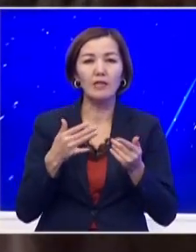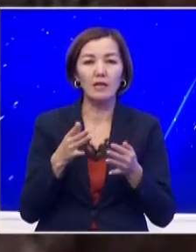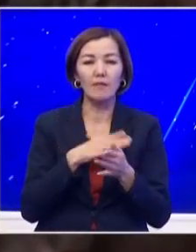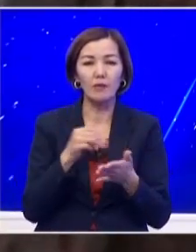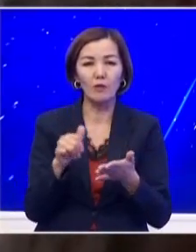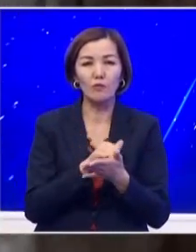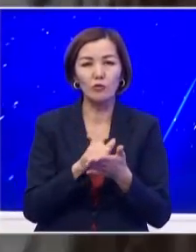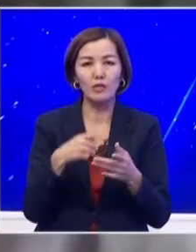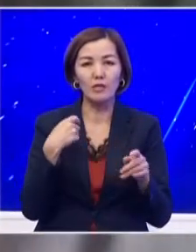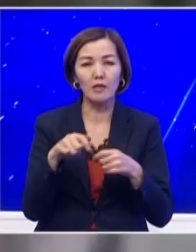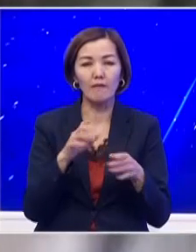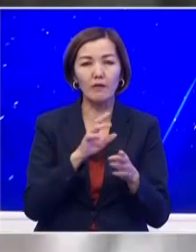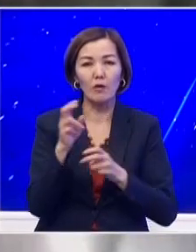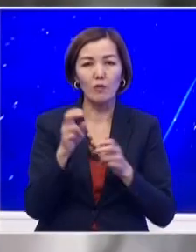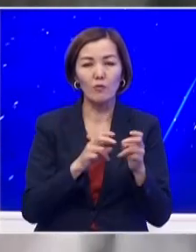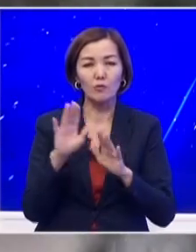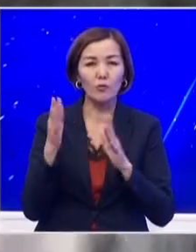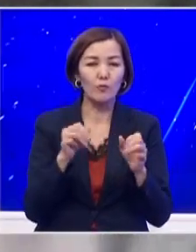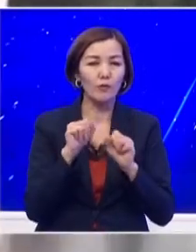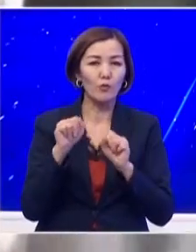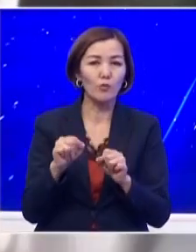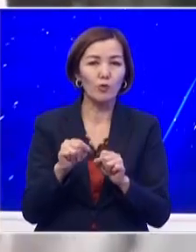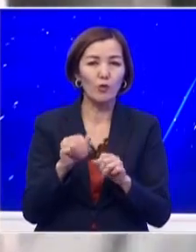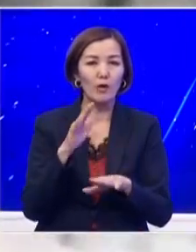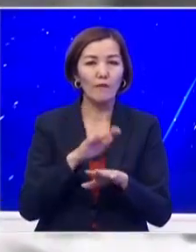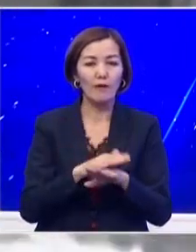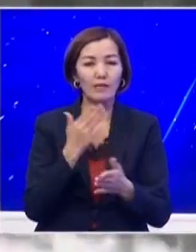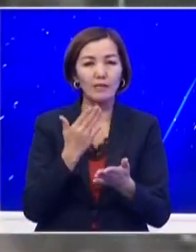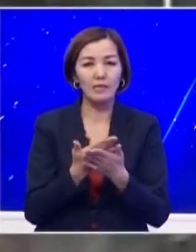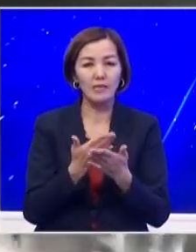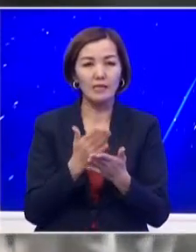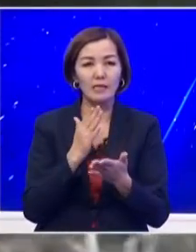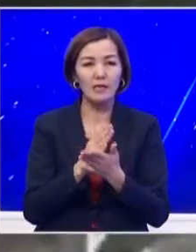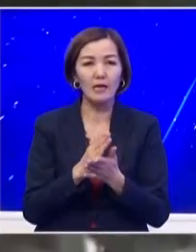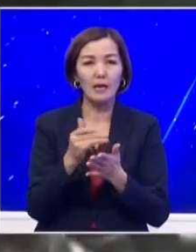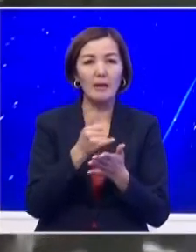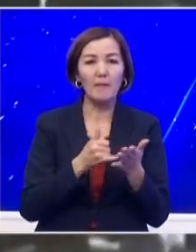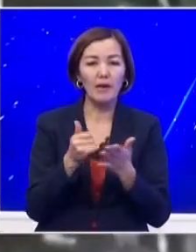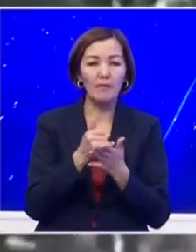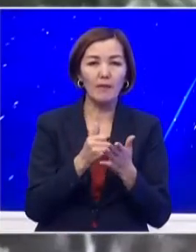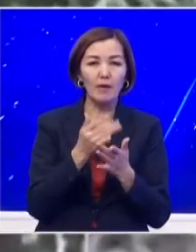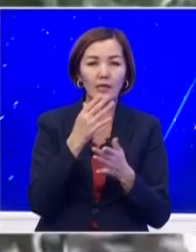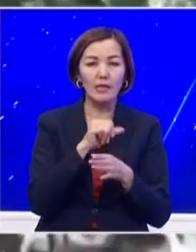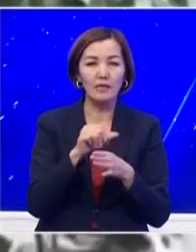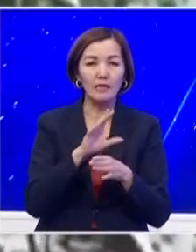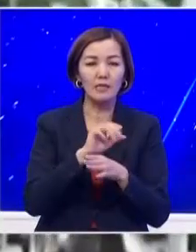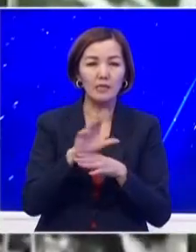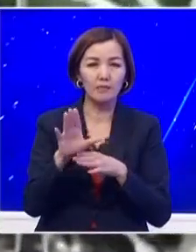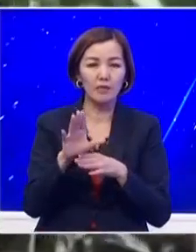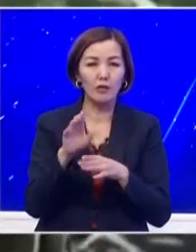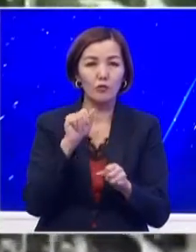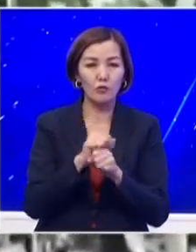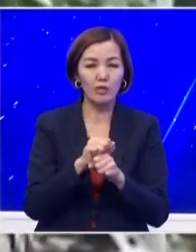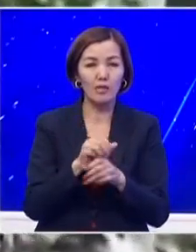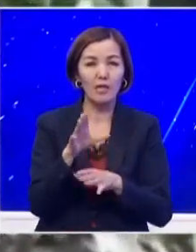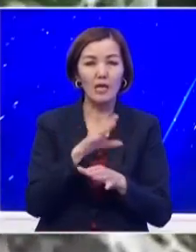құжатта тауар өндірісін және орманды қорғау туралы деректер келтірілген. Кейбір елдер пальма майын нарықта экспорттауды тоқтататынын айтты. Айта кетейік,